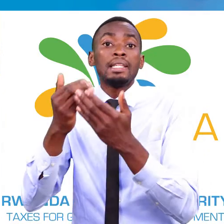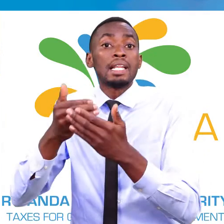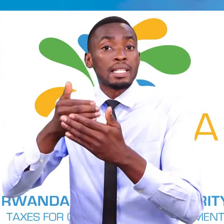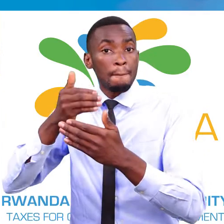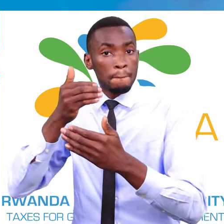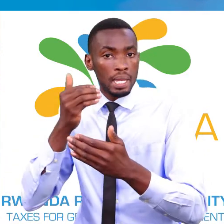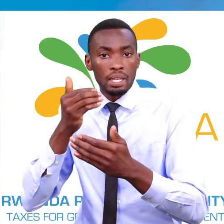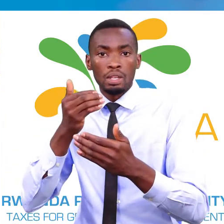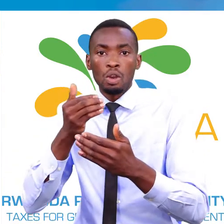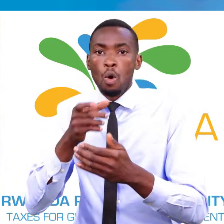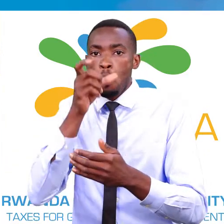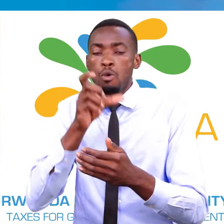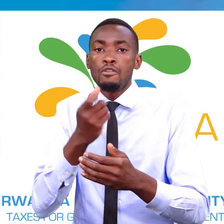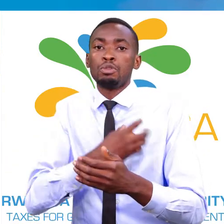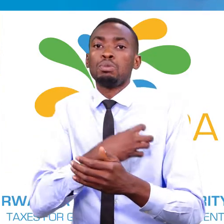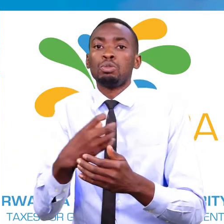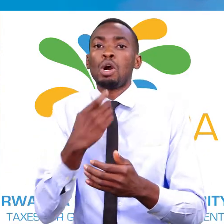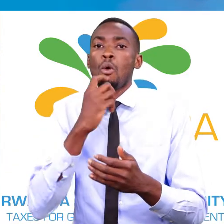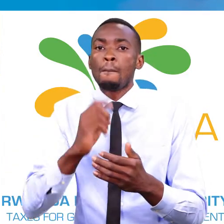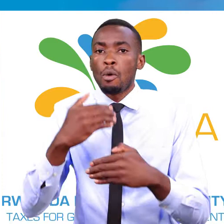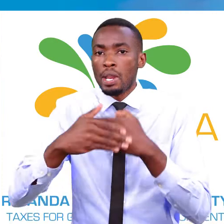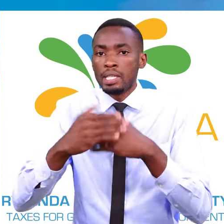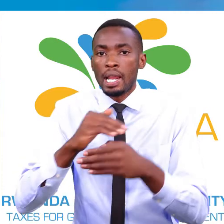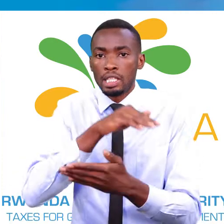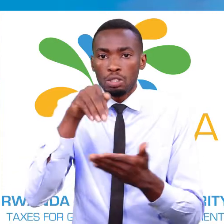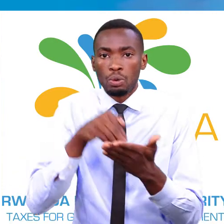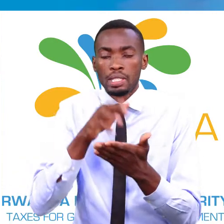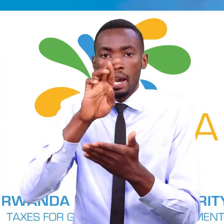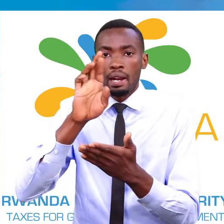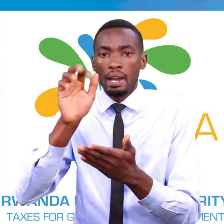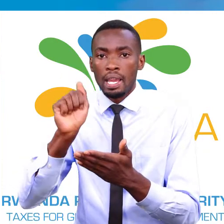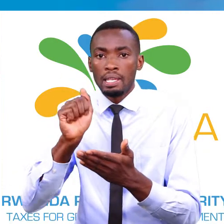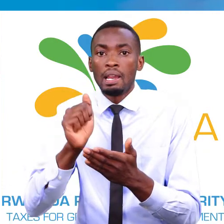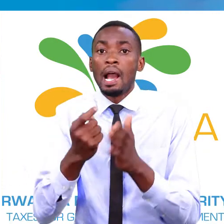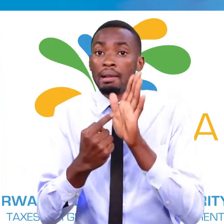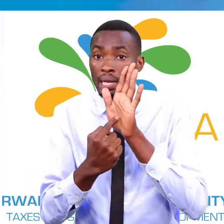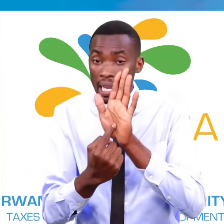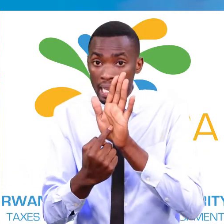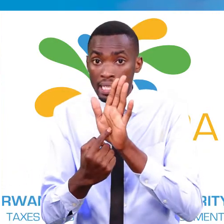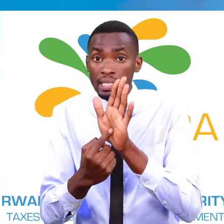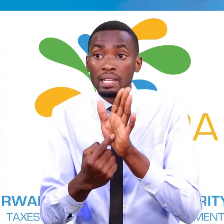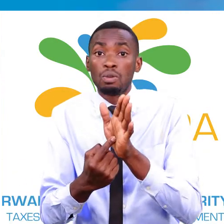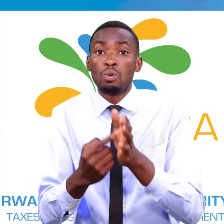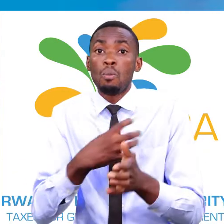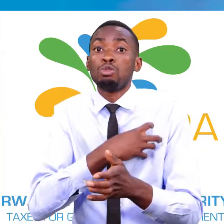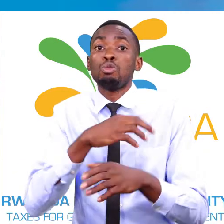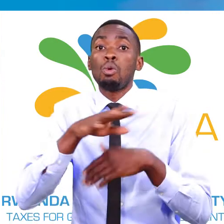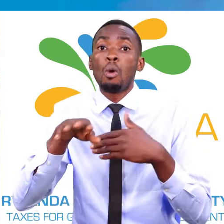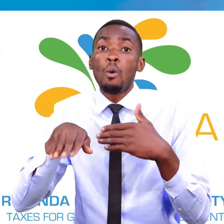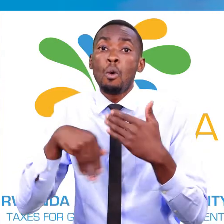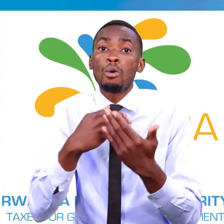ko nyir'umutungo wegereye ikigo cy'imisoro n'amahoro kikwegereye ukaba wamenyekanisha ko uwo mutungo urimo